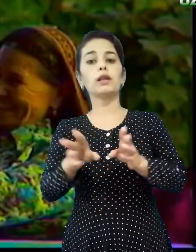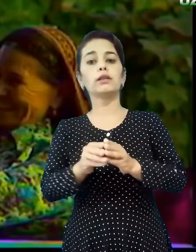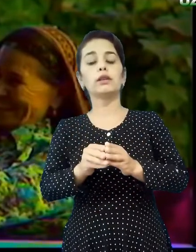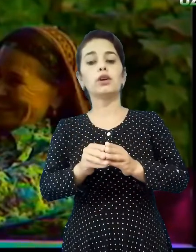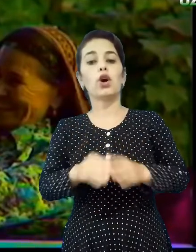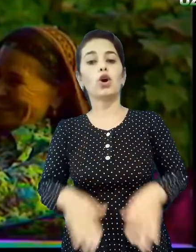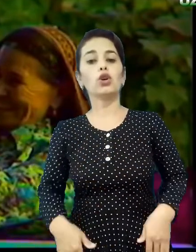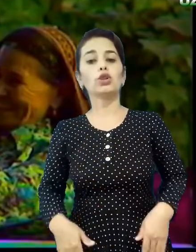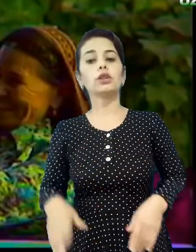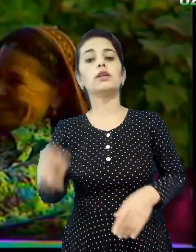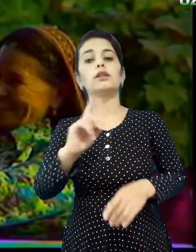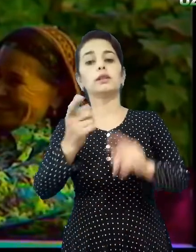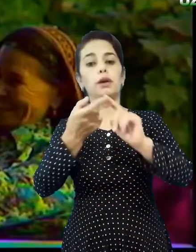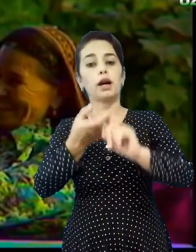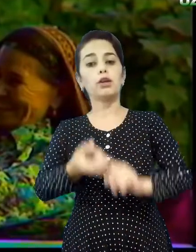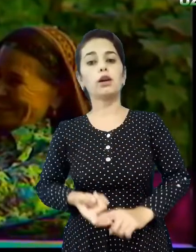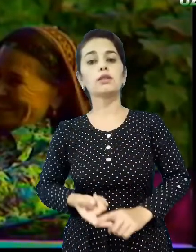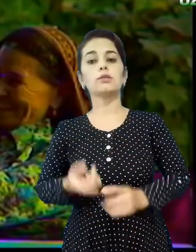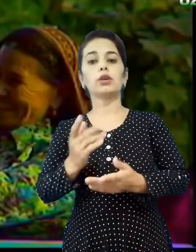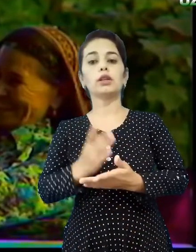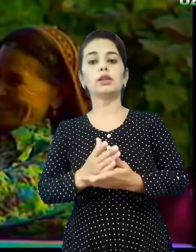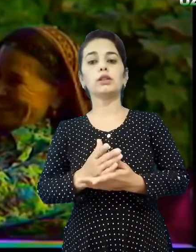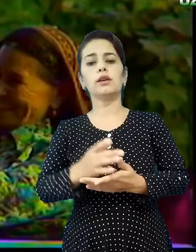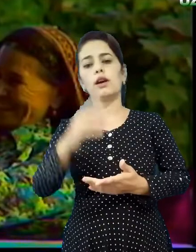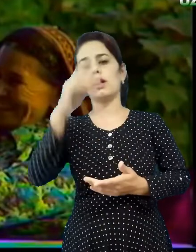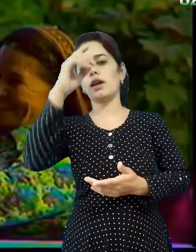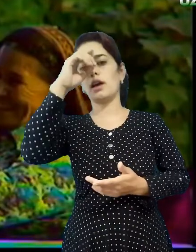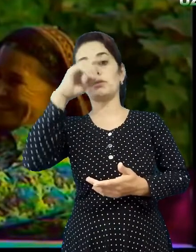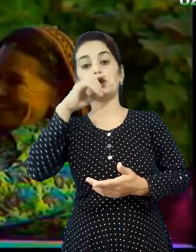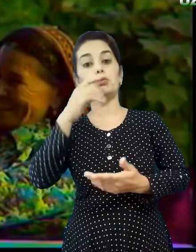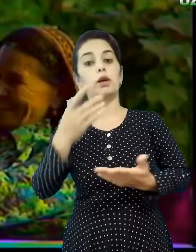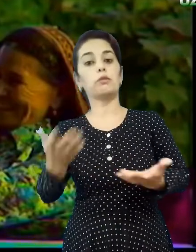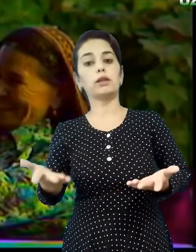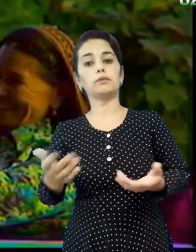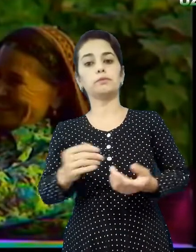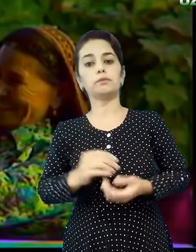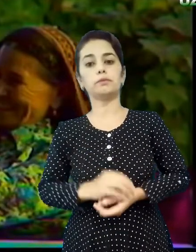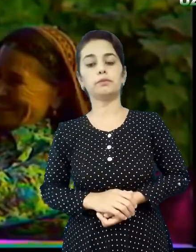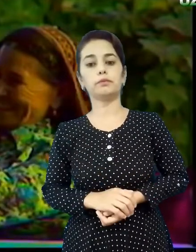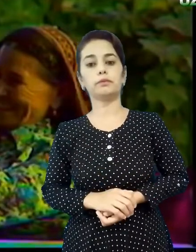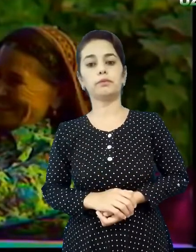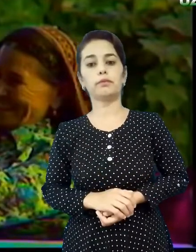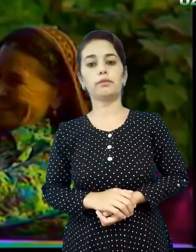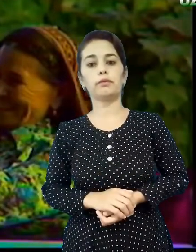Tomoq bilan oyoqning nima aloqasi borligini hali ham tushunmayman.